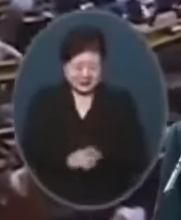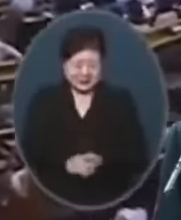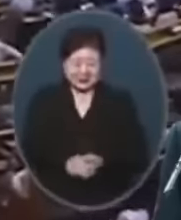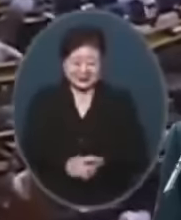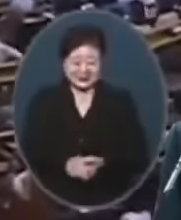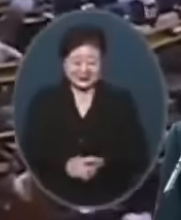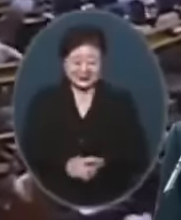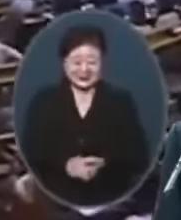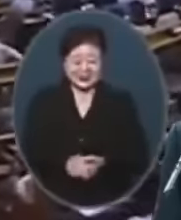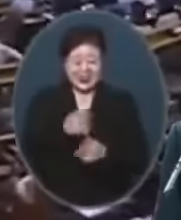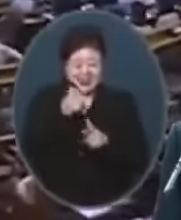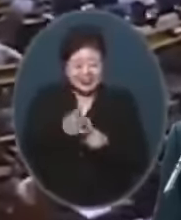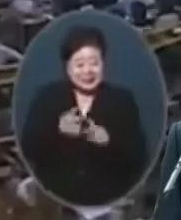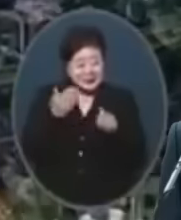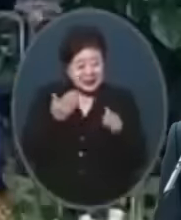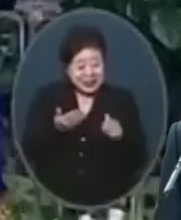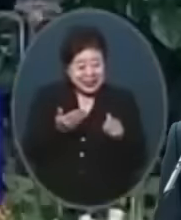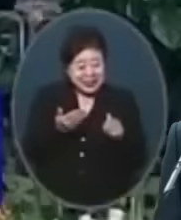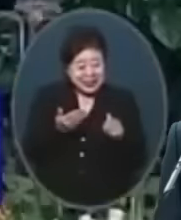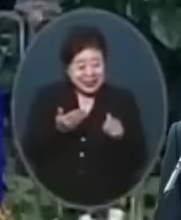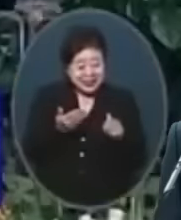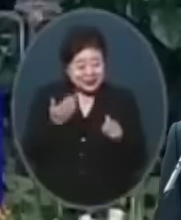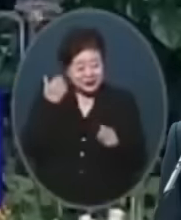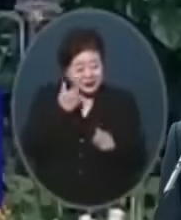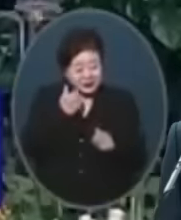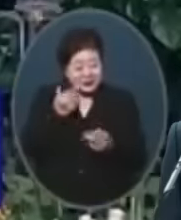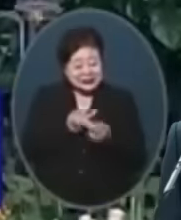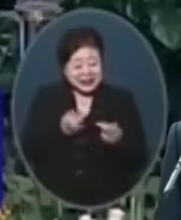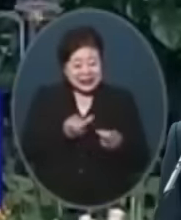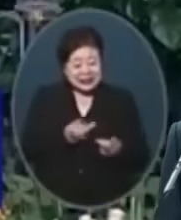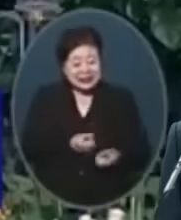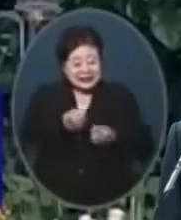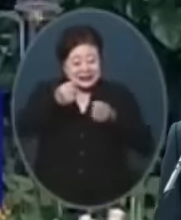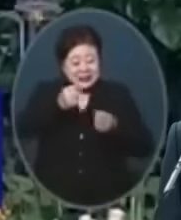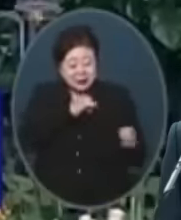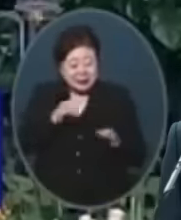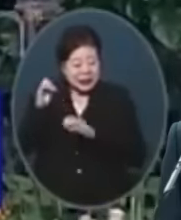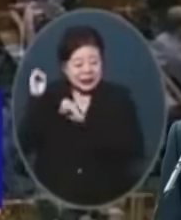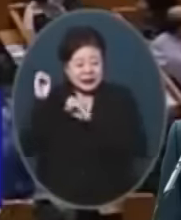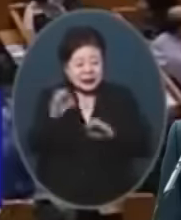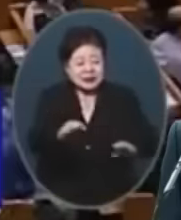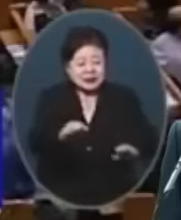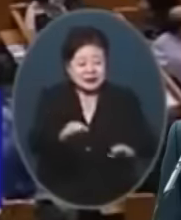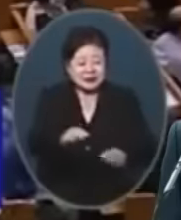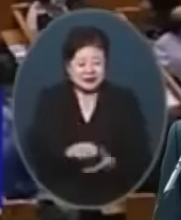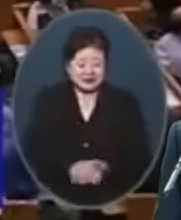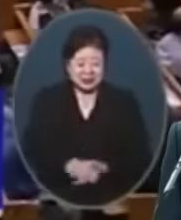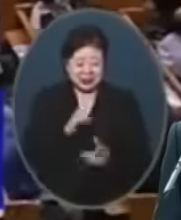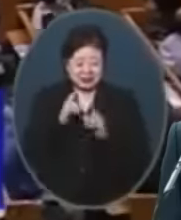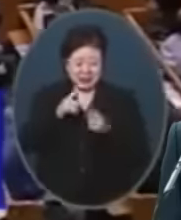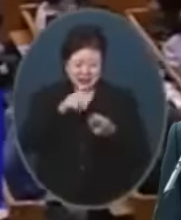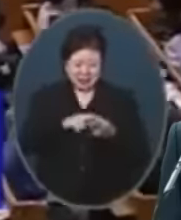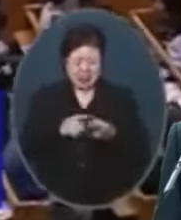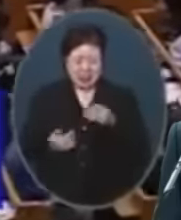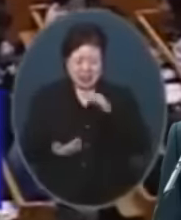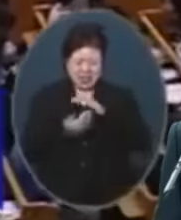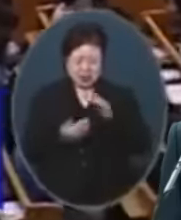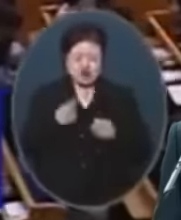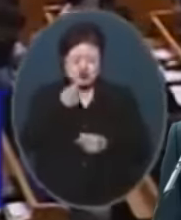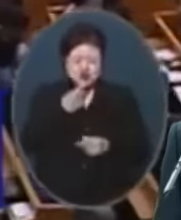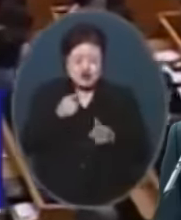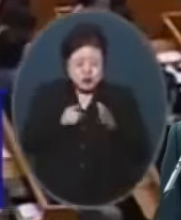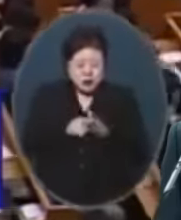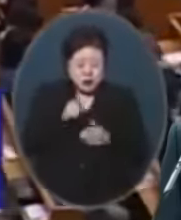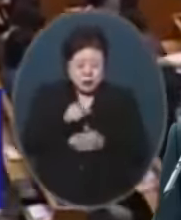것입니다. 예수님께서는 누구든지 이 산들어 들려 바다에 던지라 하며 그 말하는 것에 이룰 줄 믿고